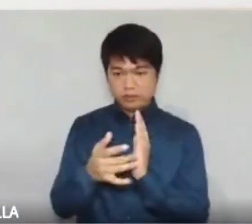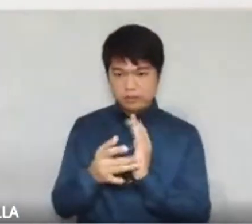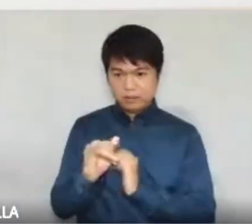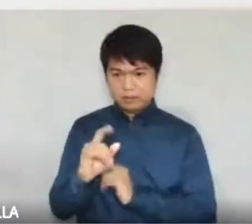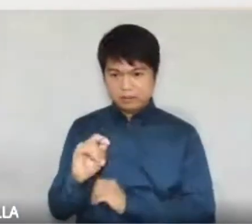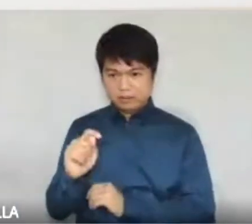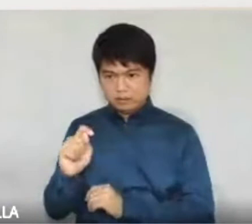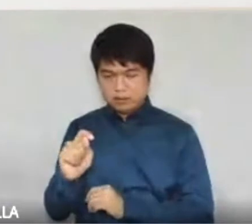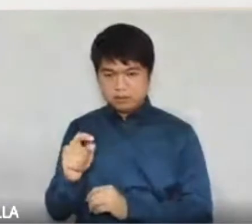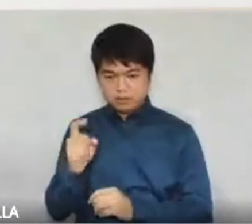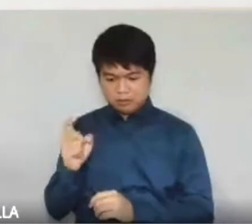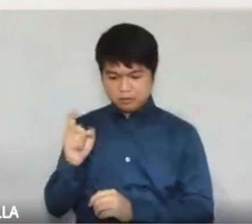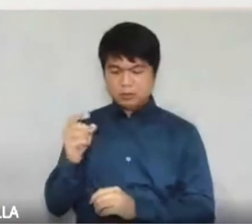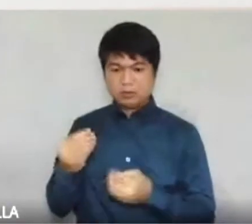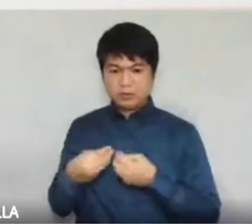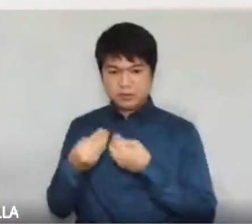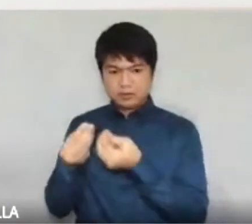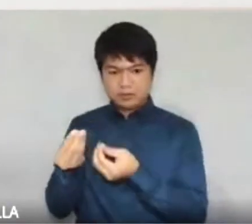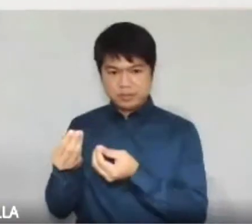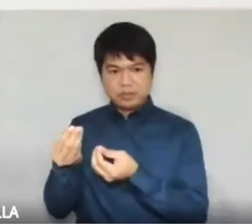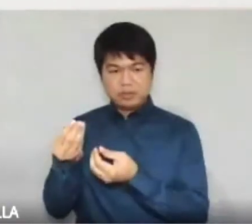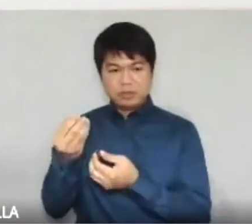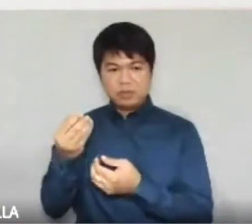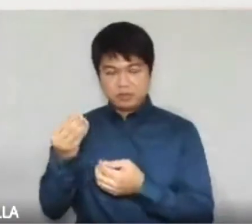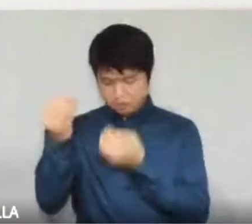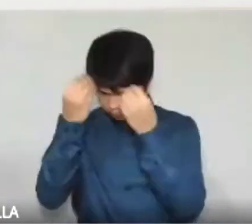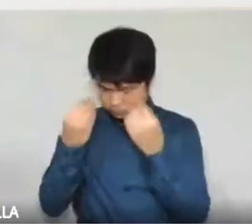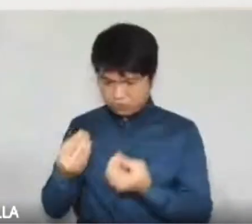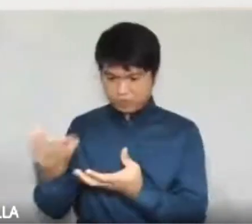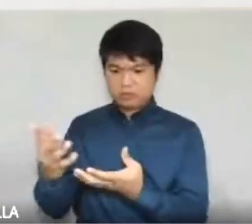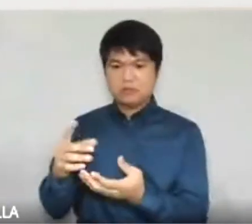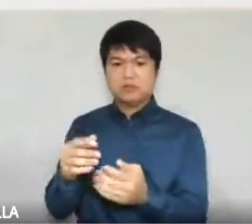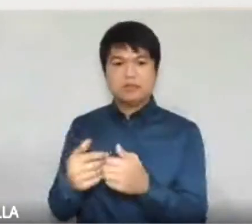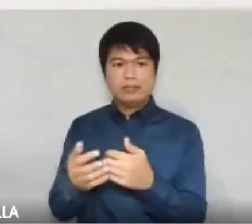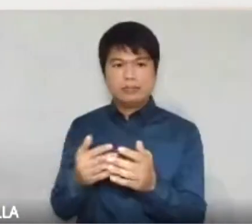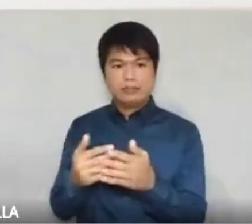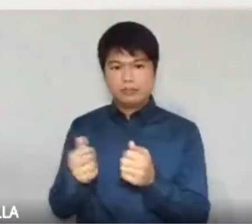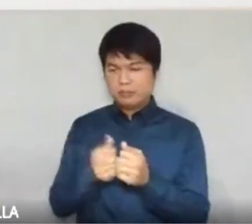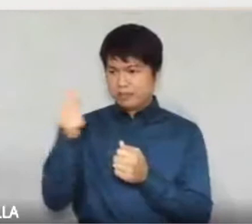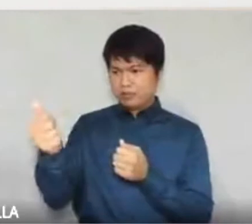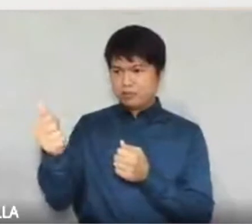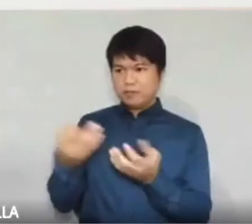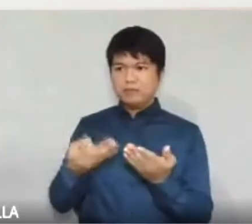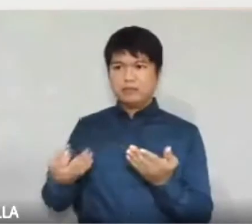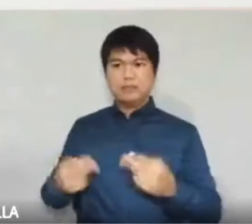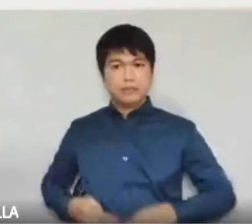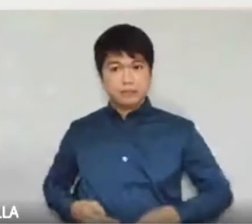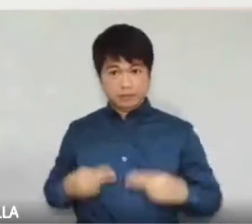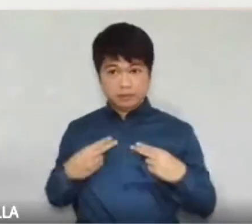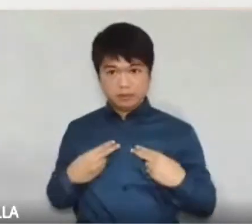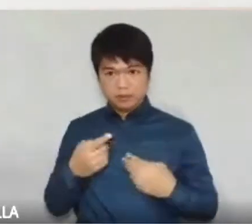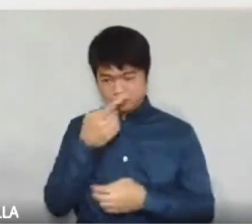ng impormasyon kahit na gaano kalayo ang mga facility na pangkalusugan. At dahil